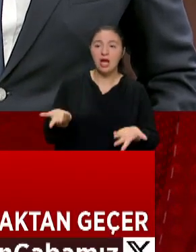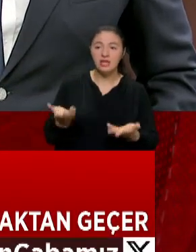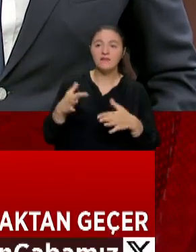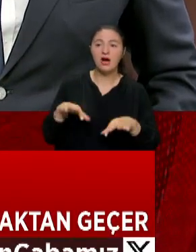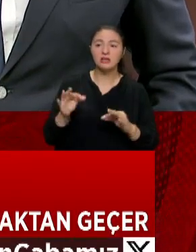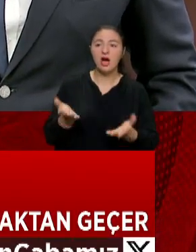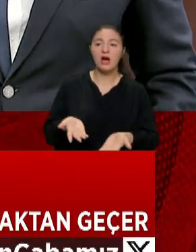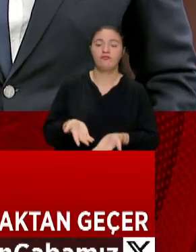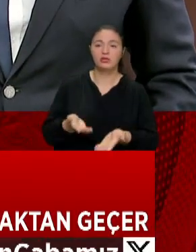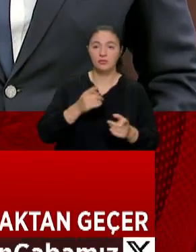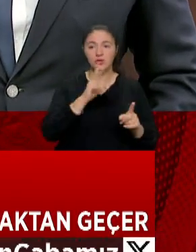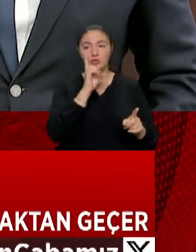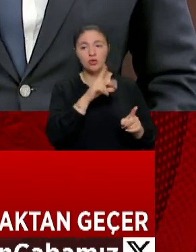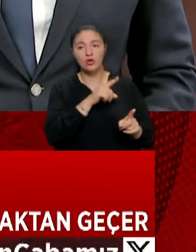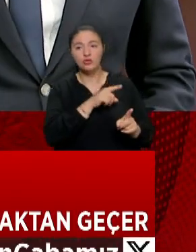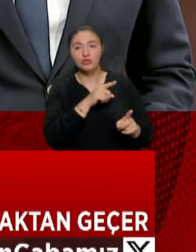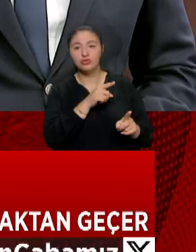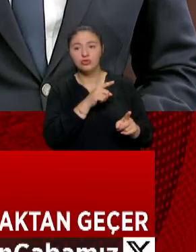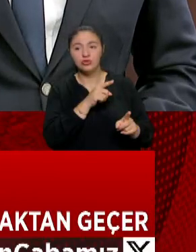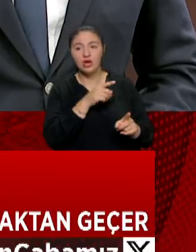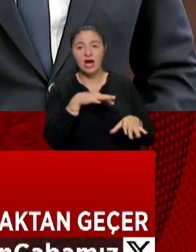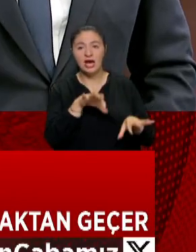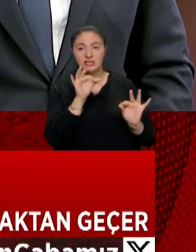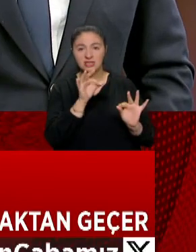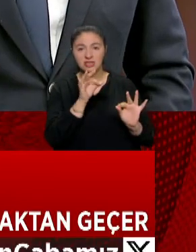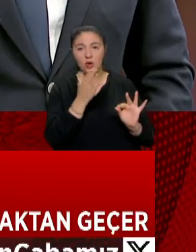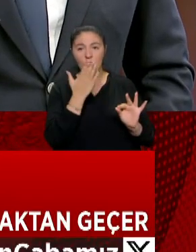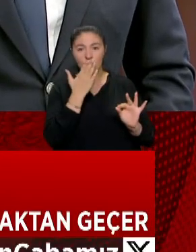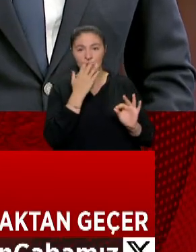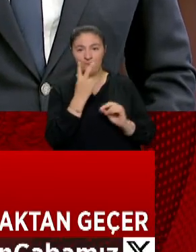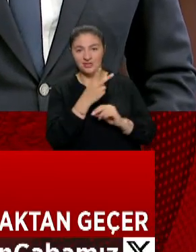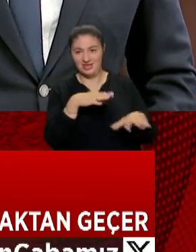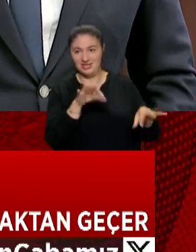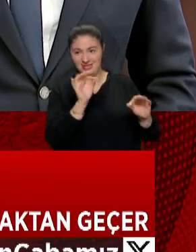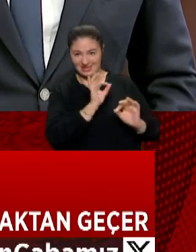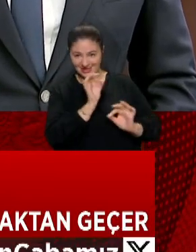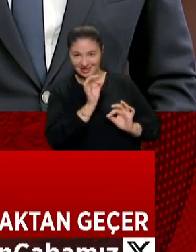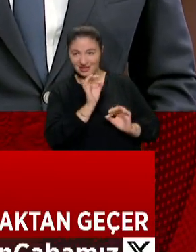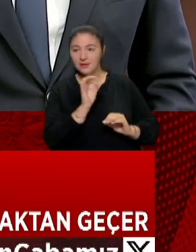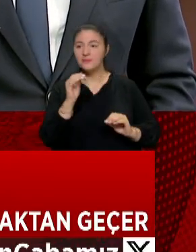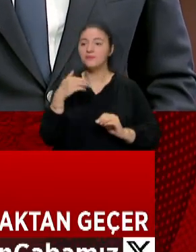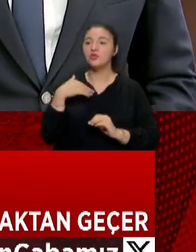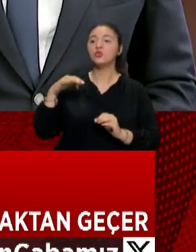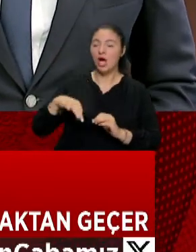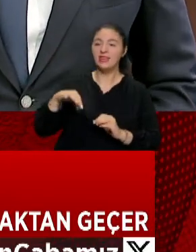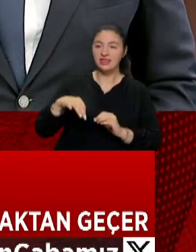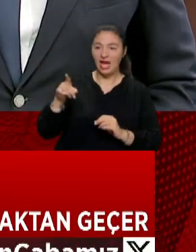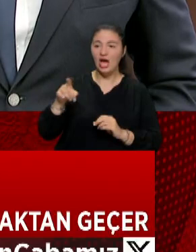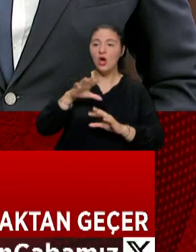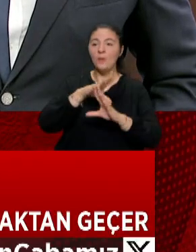hazırlanmadı bu ekran izleyicilerimizin gördüğü hazırlıklar Okullardaki hazırlıklar değil mi Biz şu anda